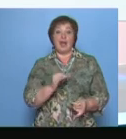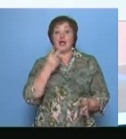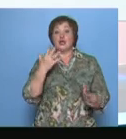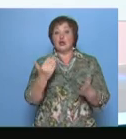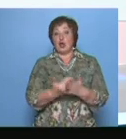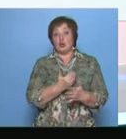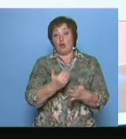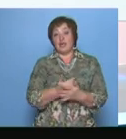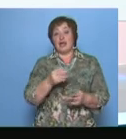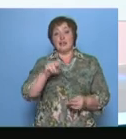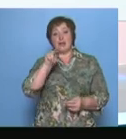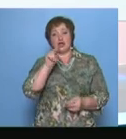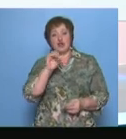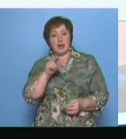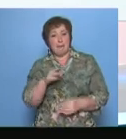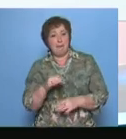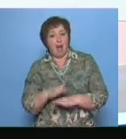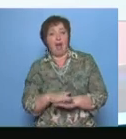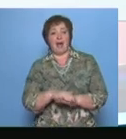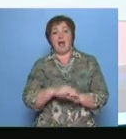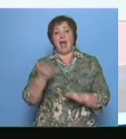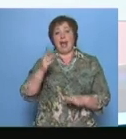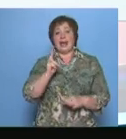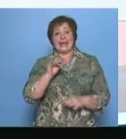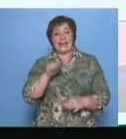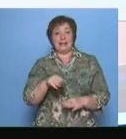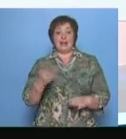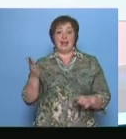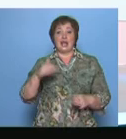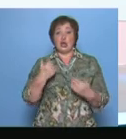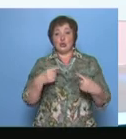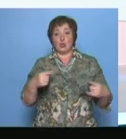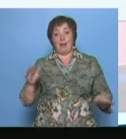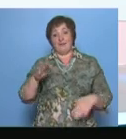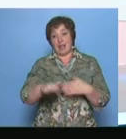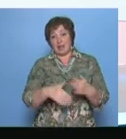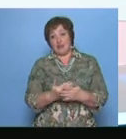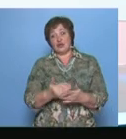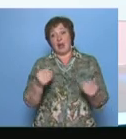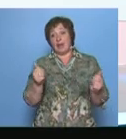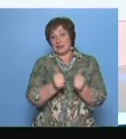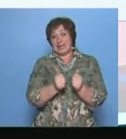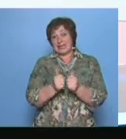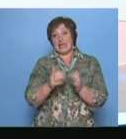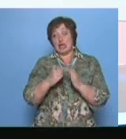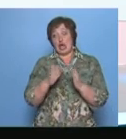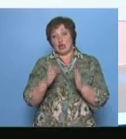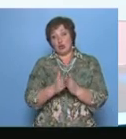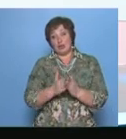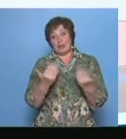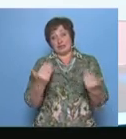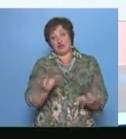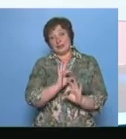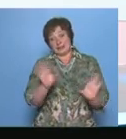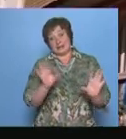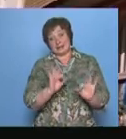поселились черепаха, кит и другие водоплавающие. Также жильцы решили преобразить облик своего дома. Оценили его и наши корреспонденты.